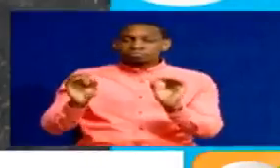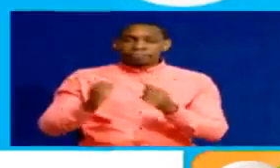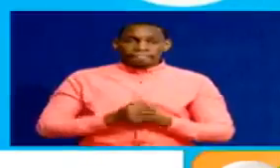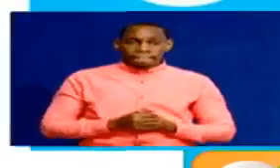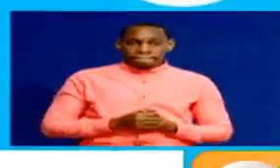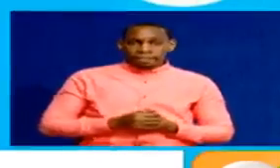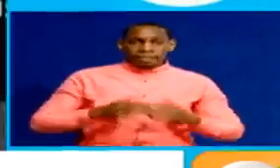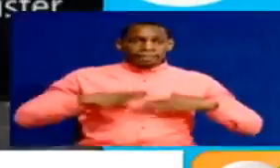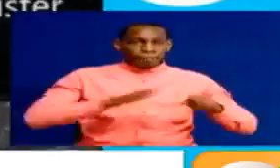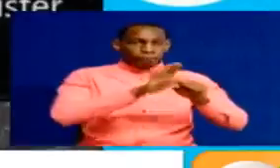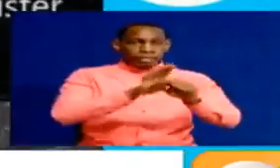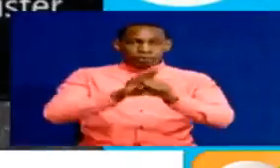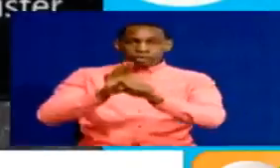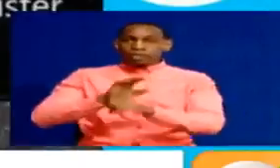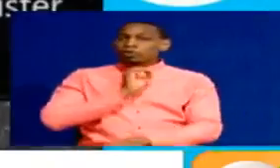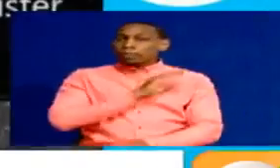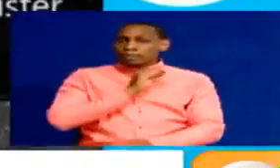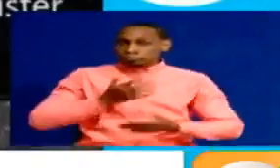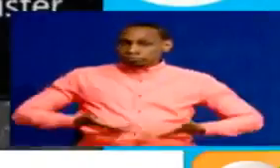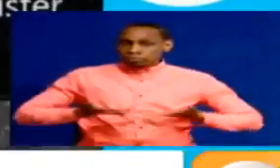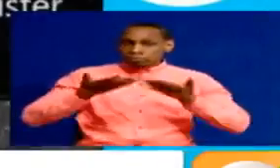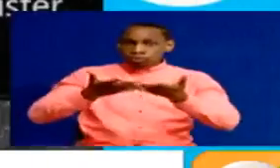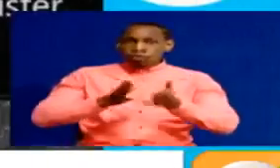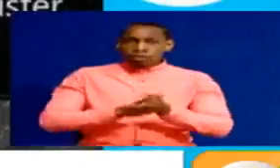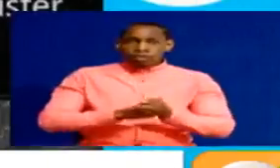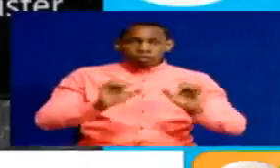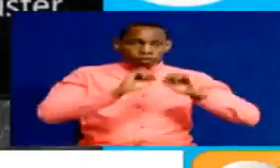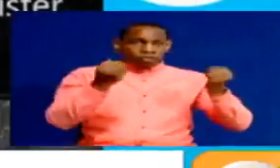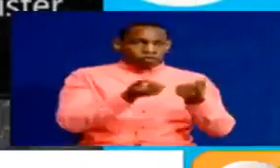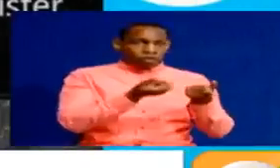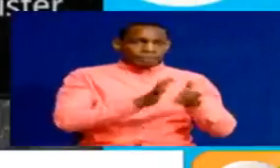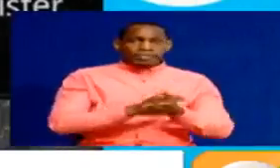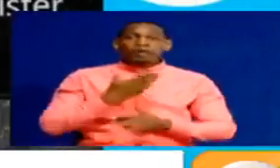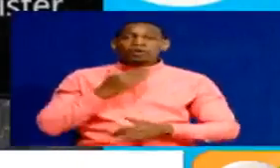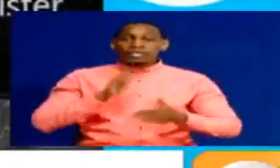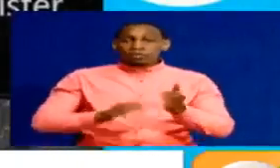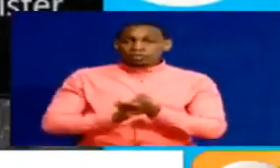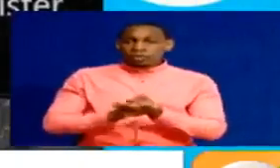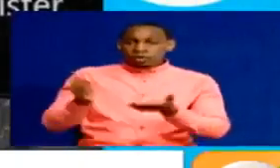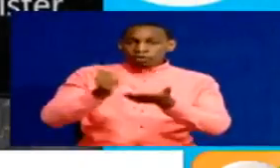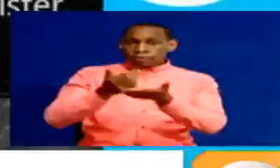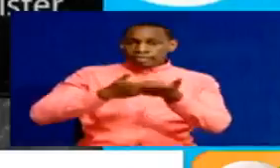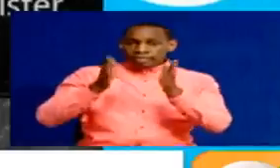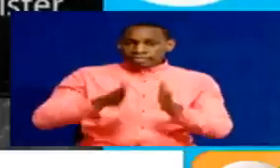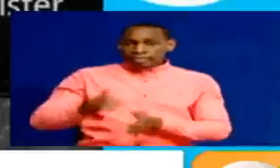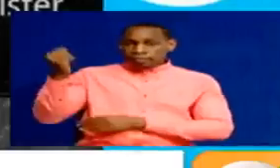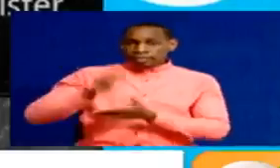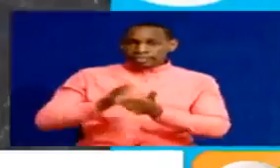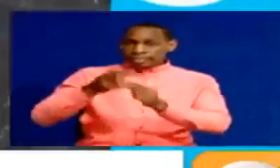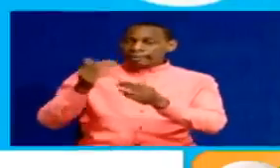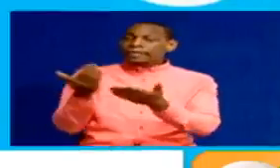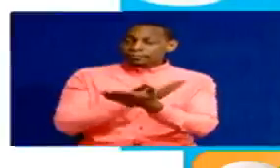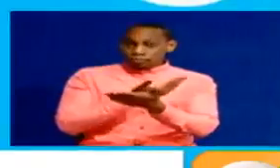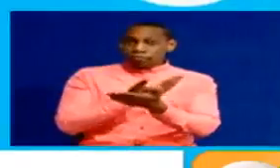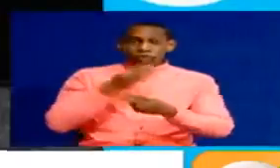navyo. Wengi wao wakiwasilisha malalamishi yao katika mitandao ya kijamii, wakitaka ofisi ya msajili wa vyama kuondoa majina